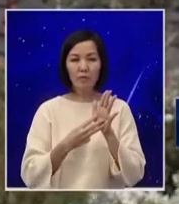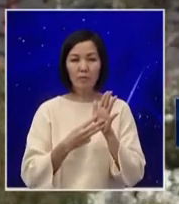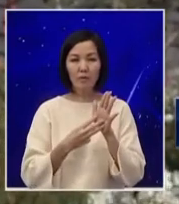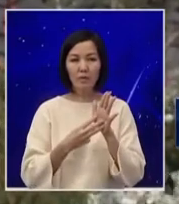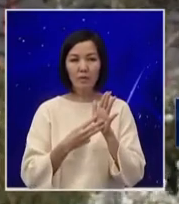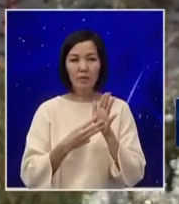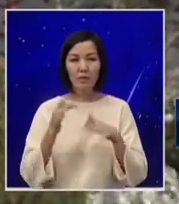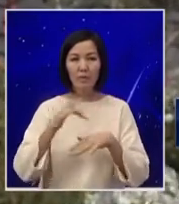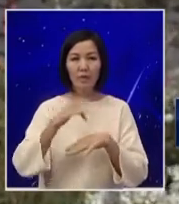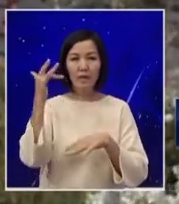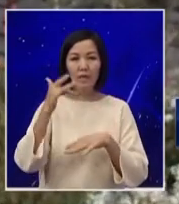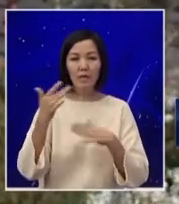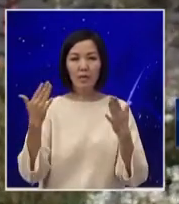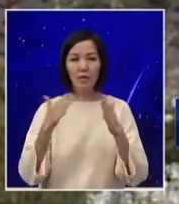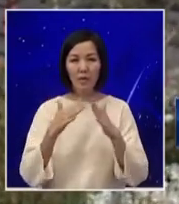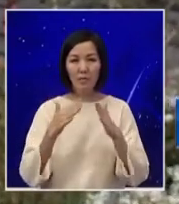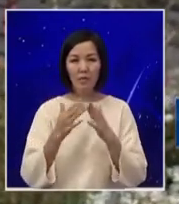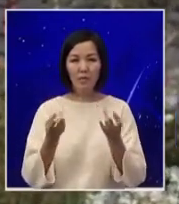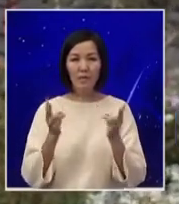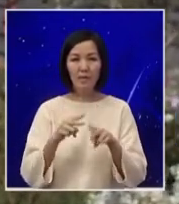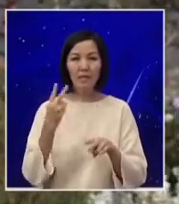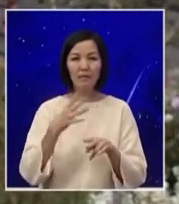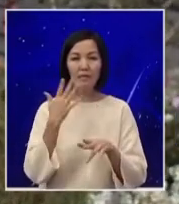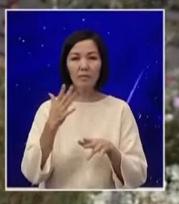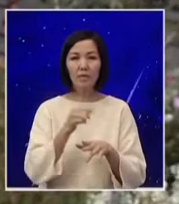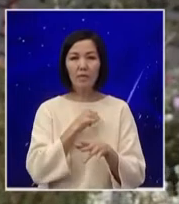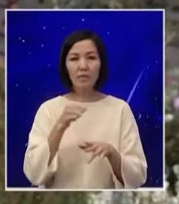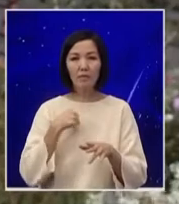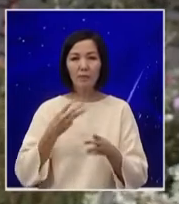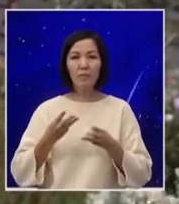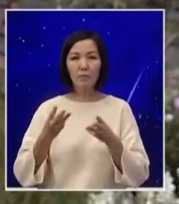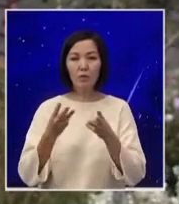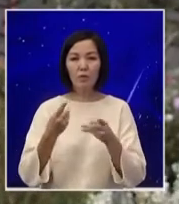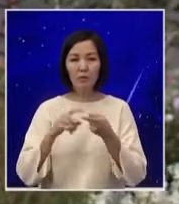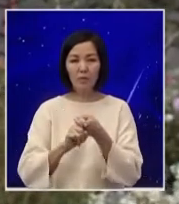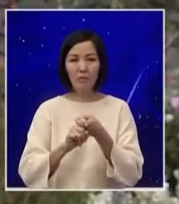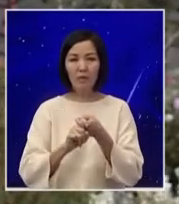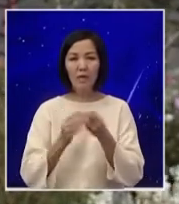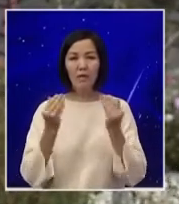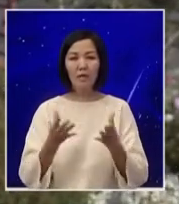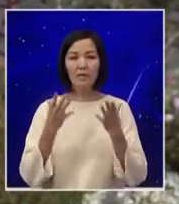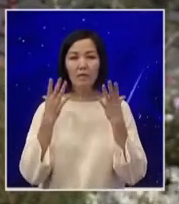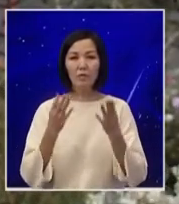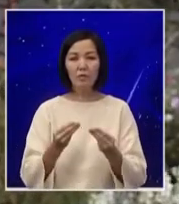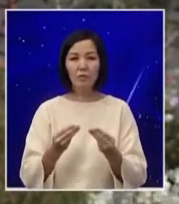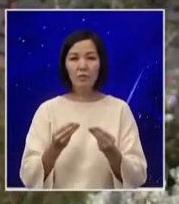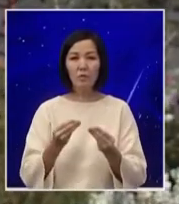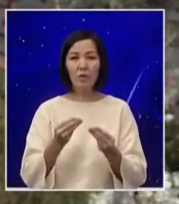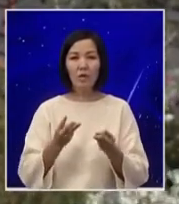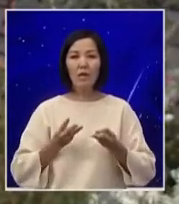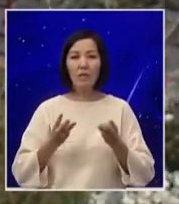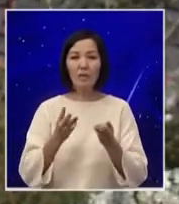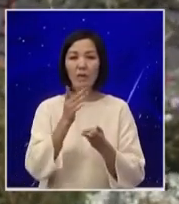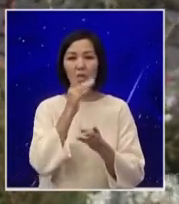многоэтажных жилых домов остальные двадцать пять домов это сами на отдельные печном отоплении а сегодняшний день к отопительному сезону по